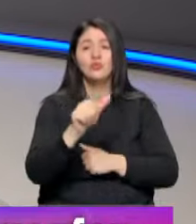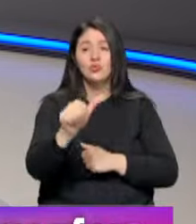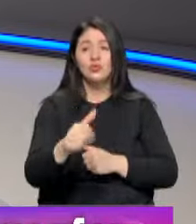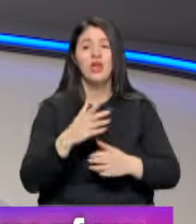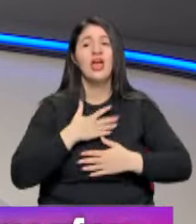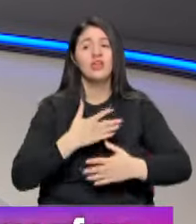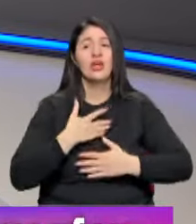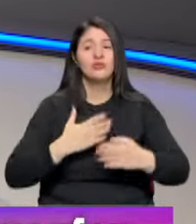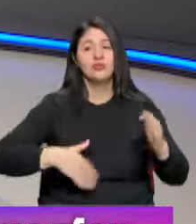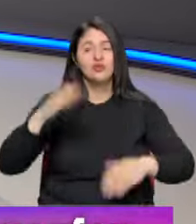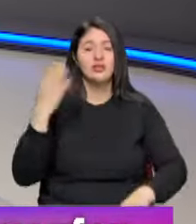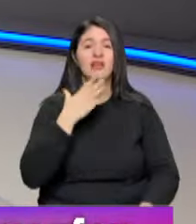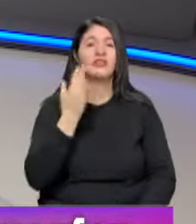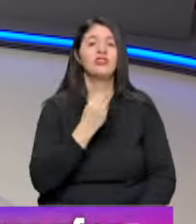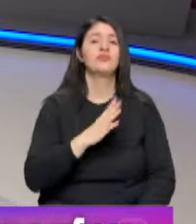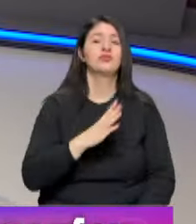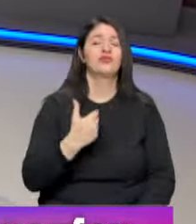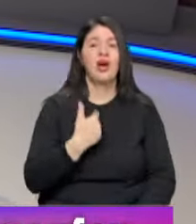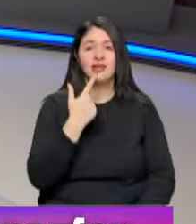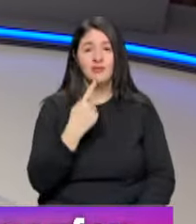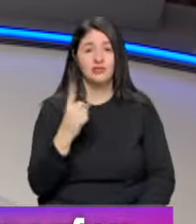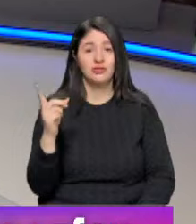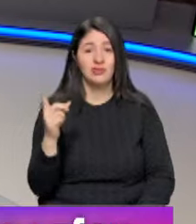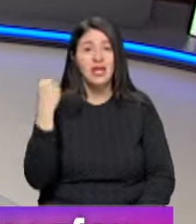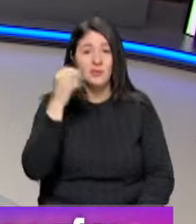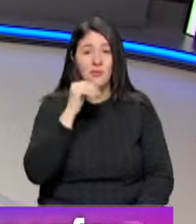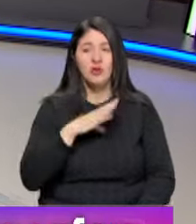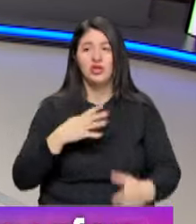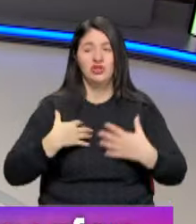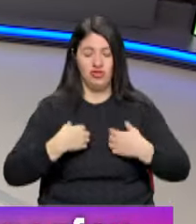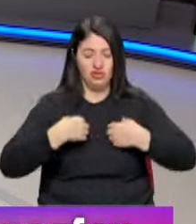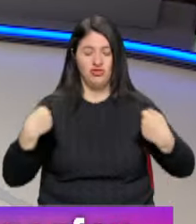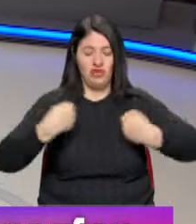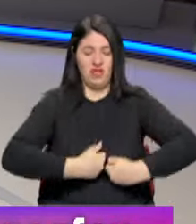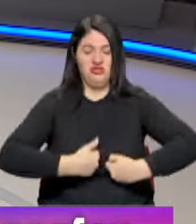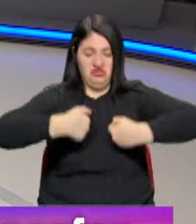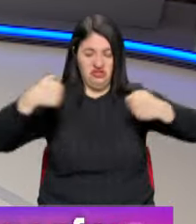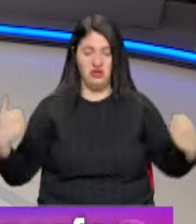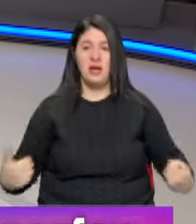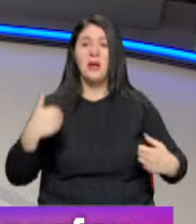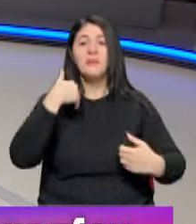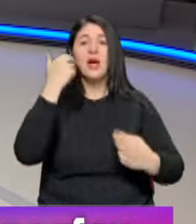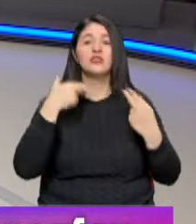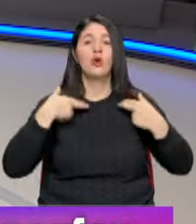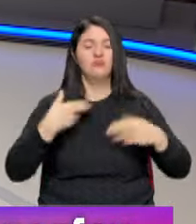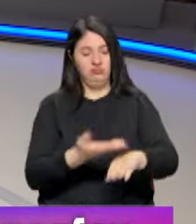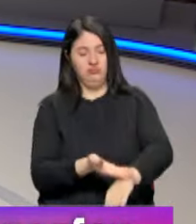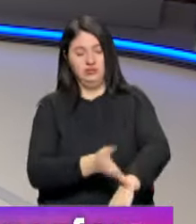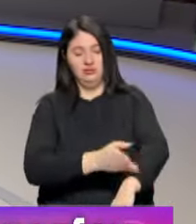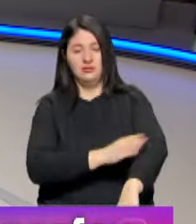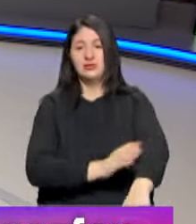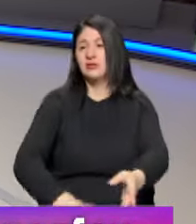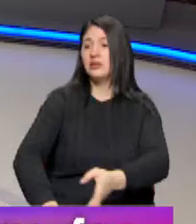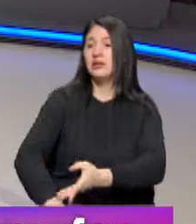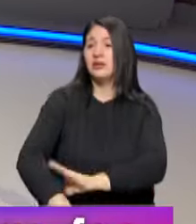uzun, heyecanımız yüksek, gençliğimiz var demişti. Ceketi çıkartmıştı, beyaz gömleğinin kollarını